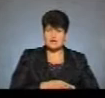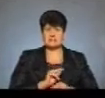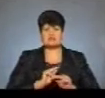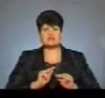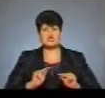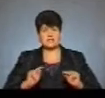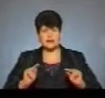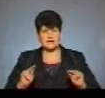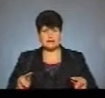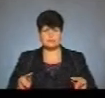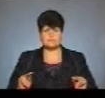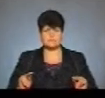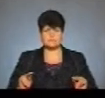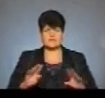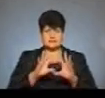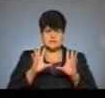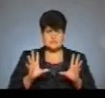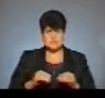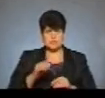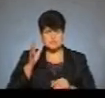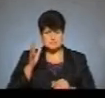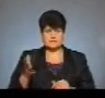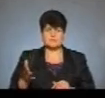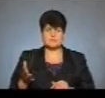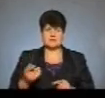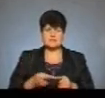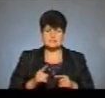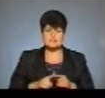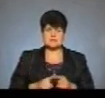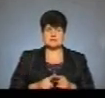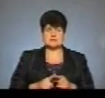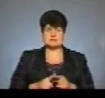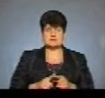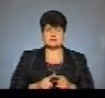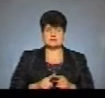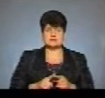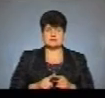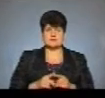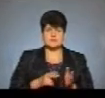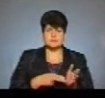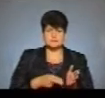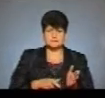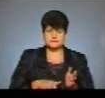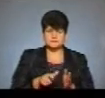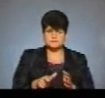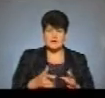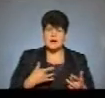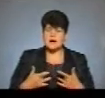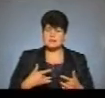закладів загальної середньої освіти, це є монтери колії, це